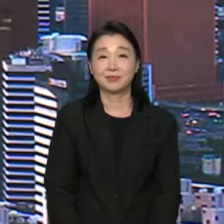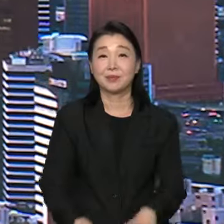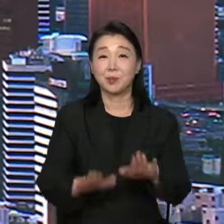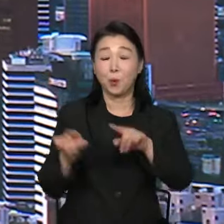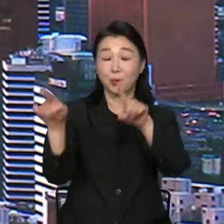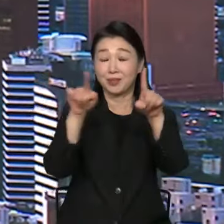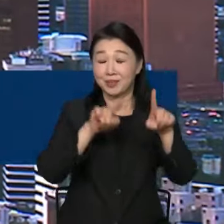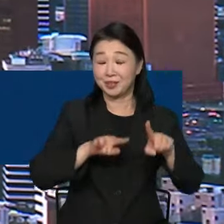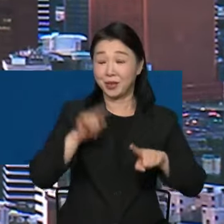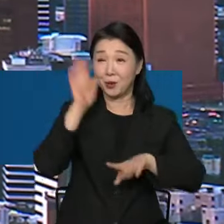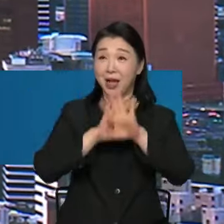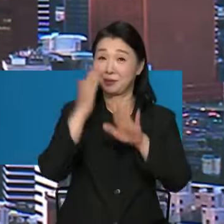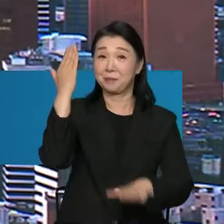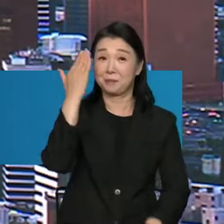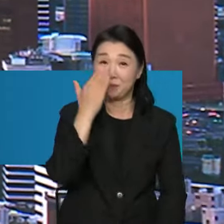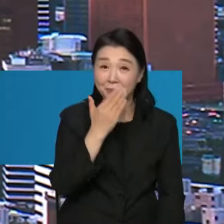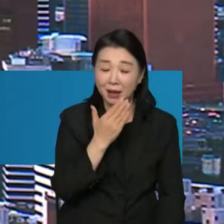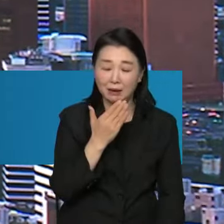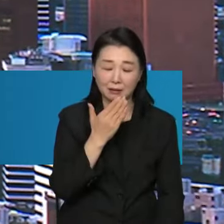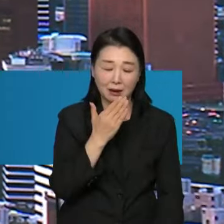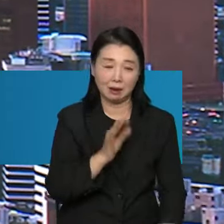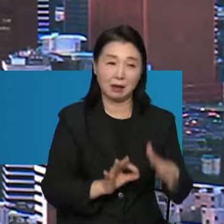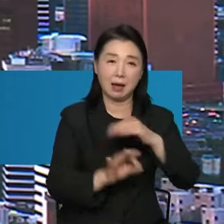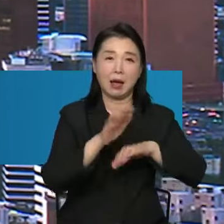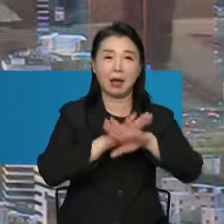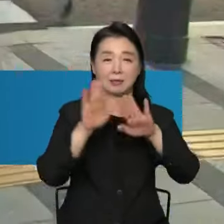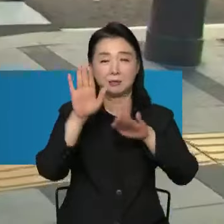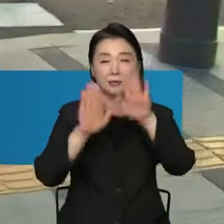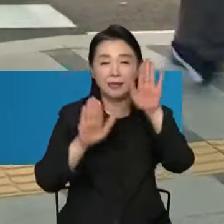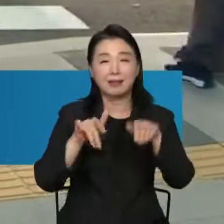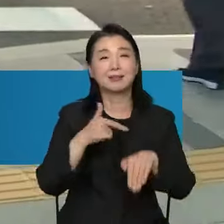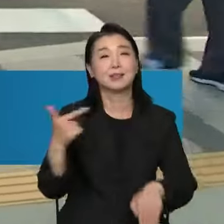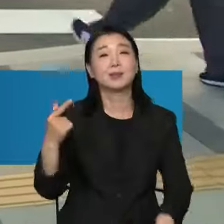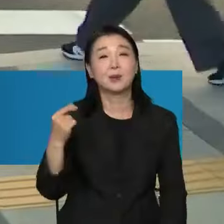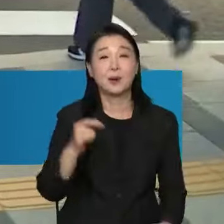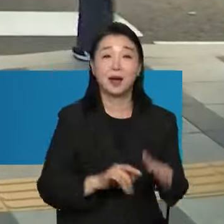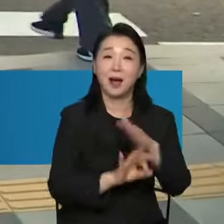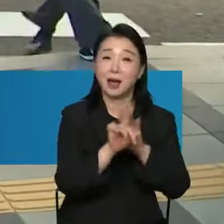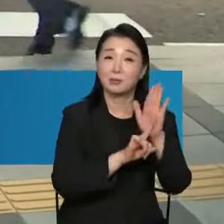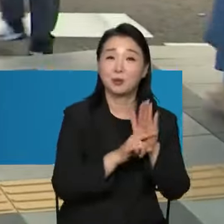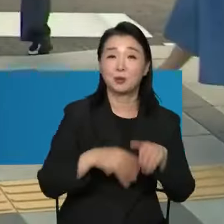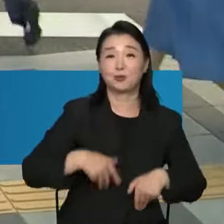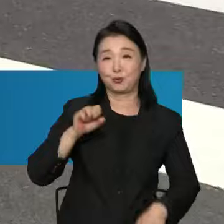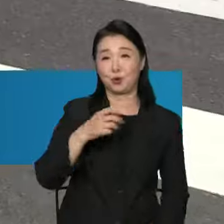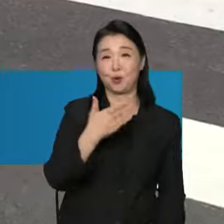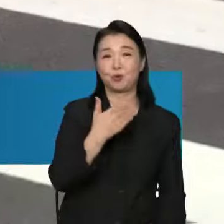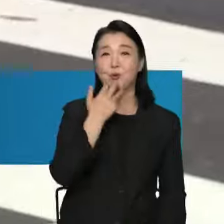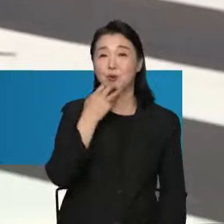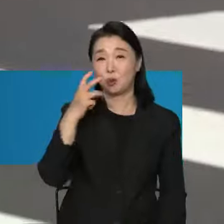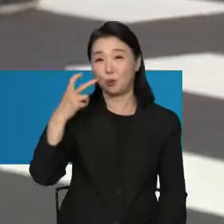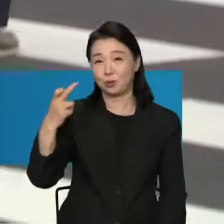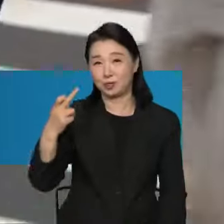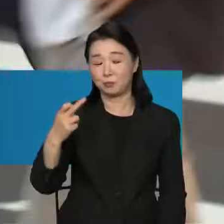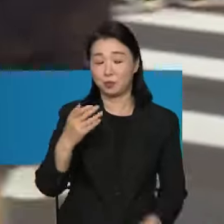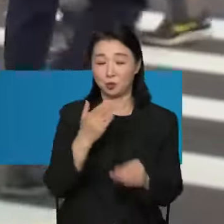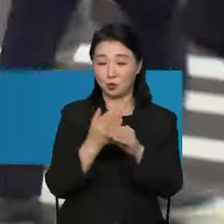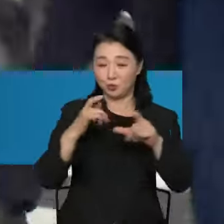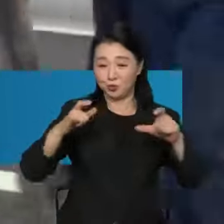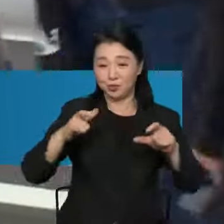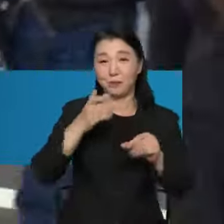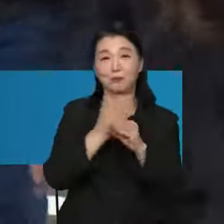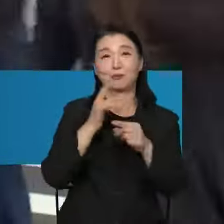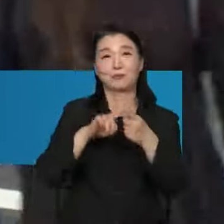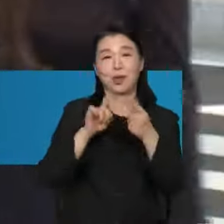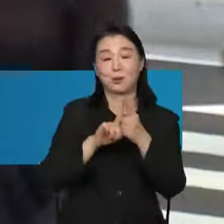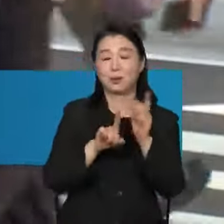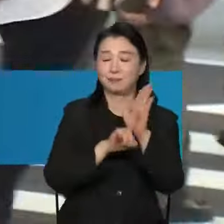오늘은 전국이 대체로 맑은 가운데 일교차가 크게 벌어집니다. 아침 기온은 춘천 9도, 서울 12도 등 중부지방을 중심으로